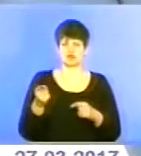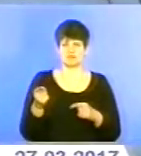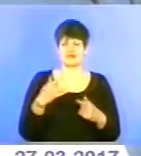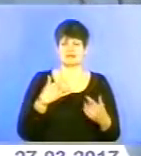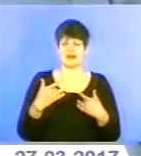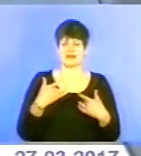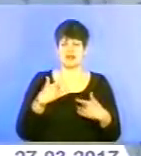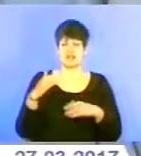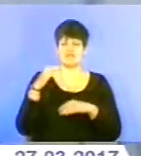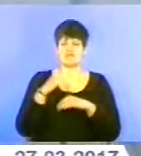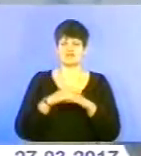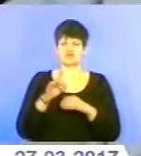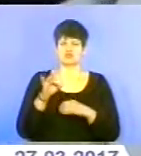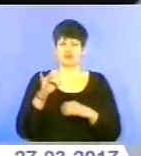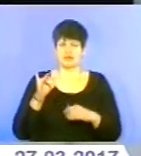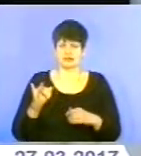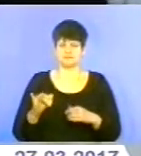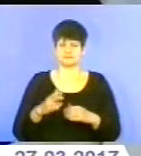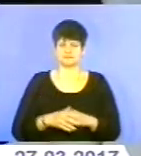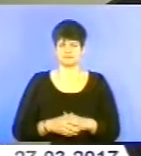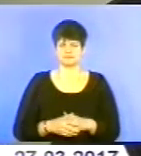працює 58 акторів разом із оркестром.